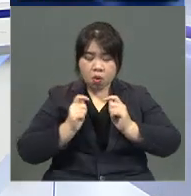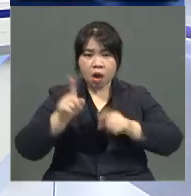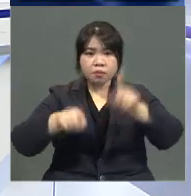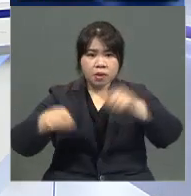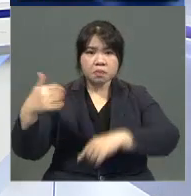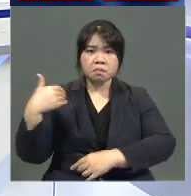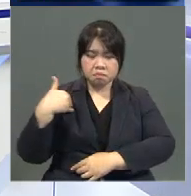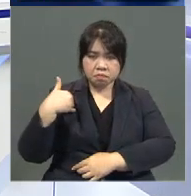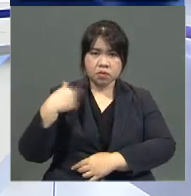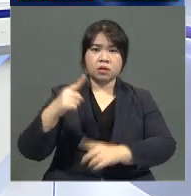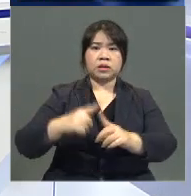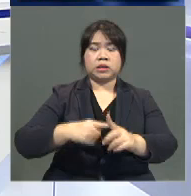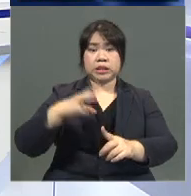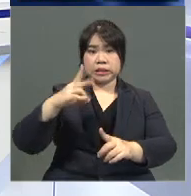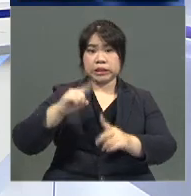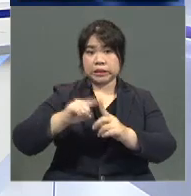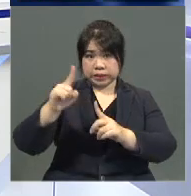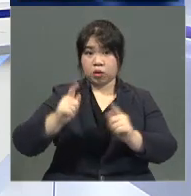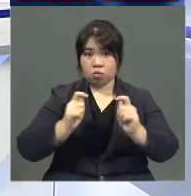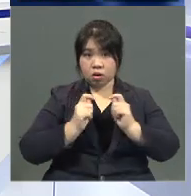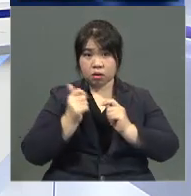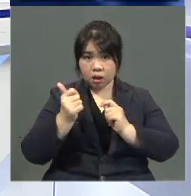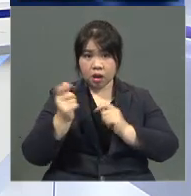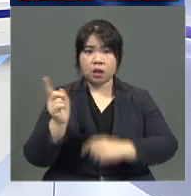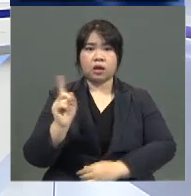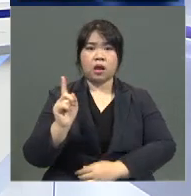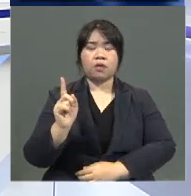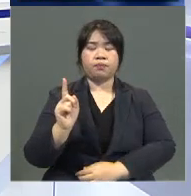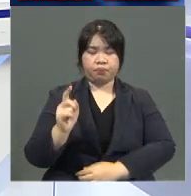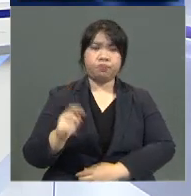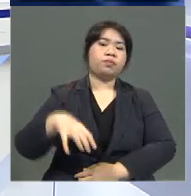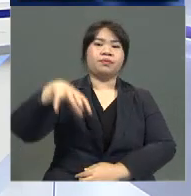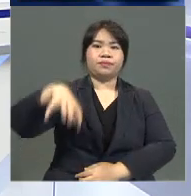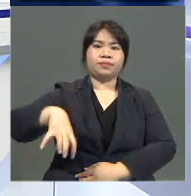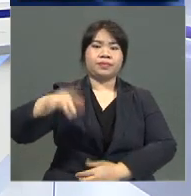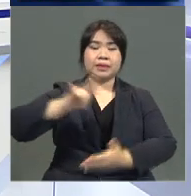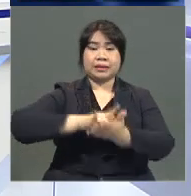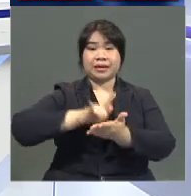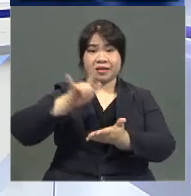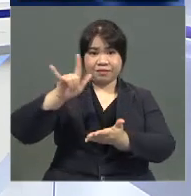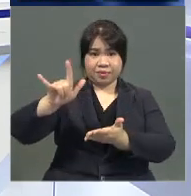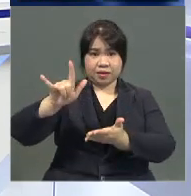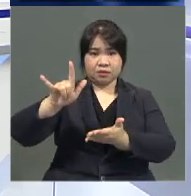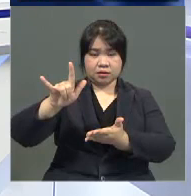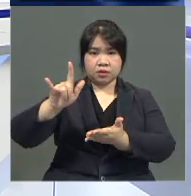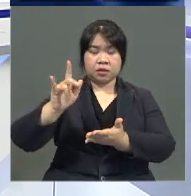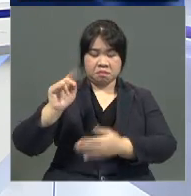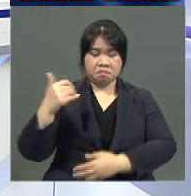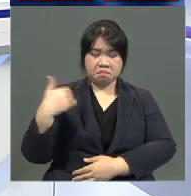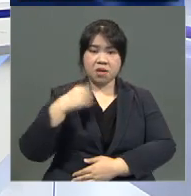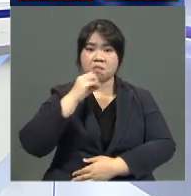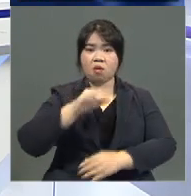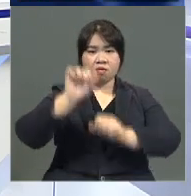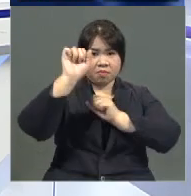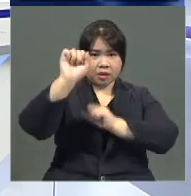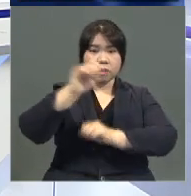เข้ามาในประเทศ ได้ตั้งแต่วัน 1 ร.คินี้ล่าสุดในส่วของสำหนักงาน การบพระเลือนแ่ประเทศไยมีการออกประกาด